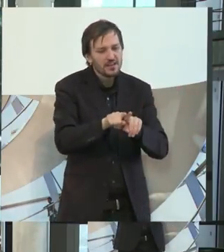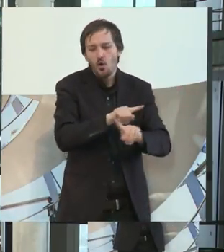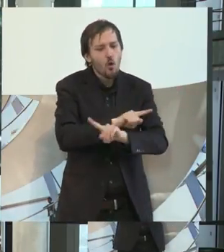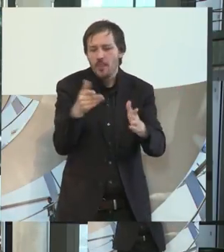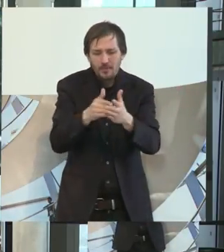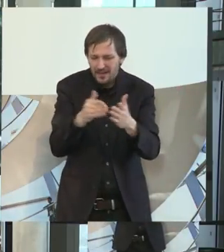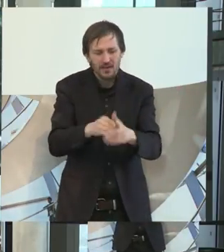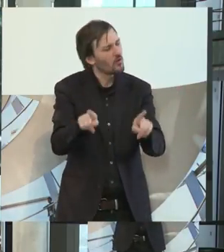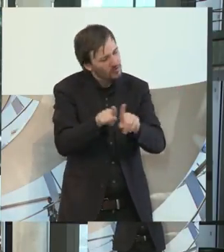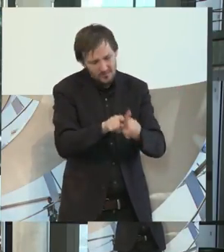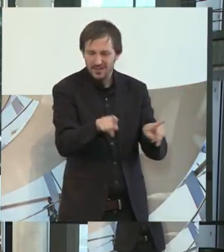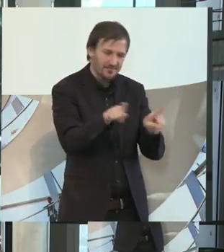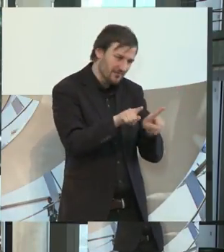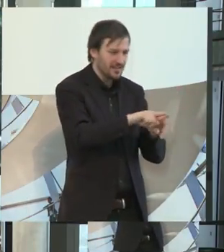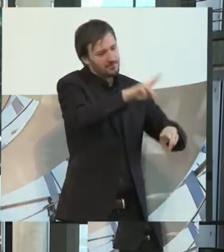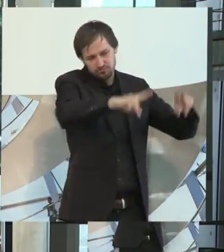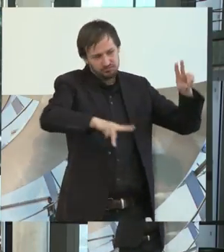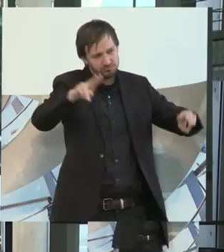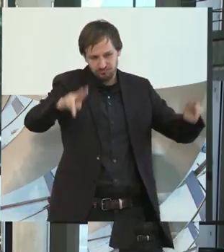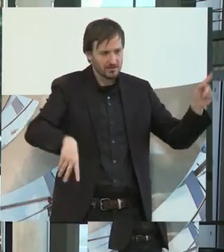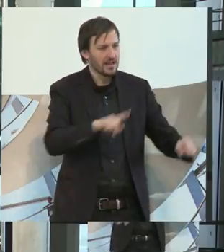es auch sind.